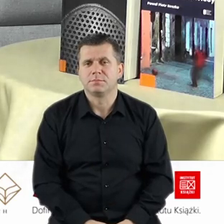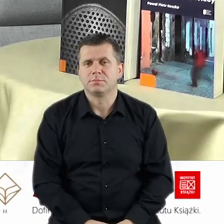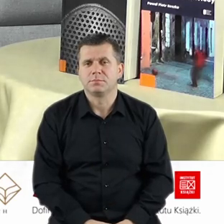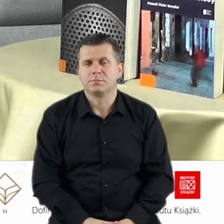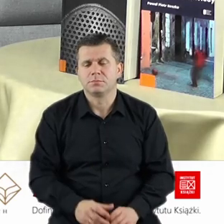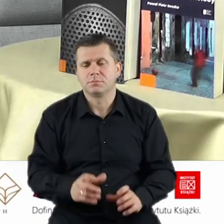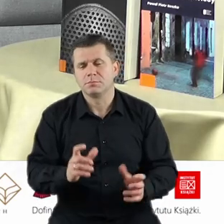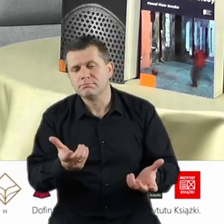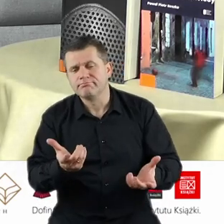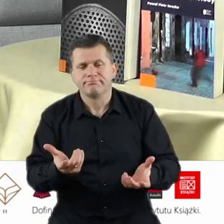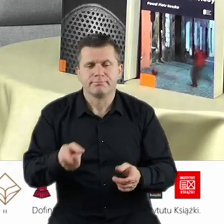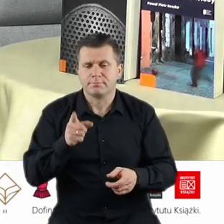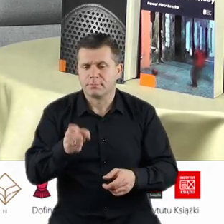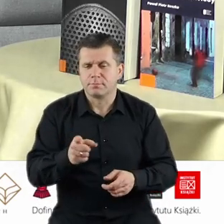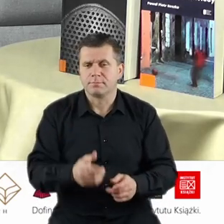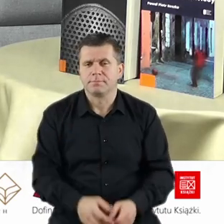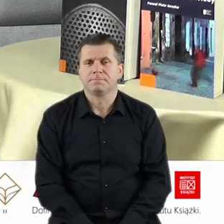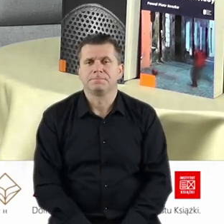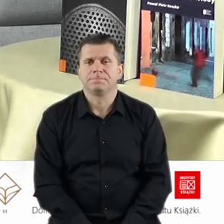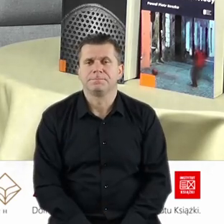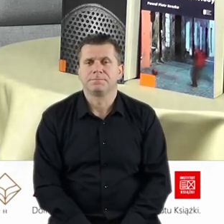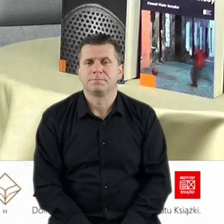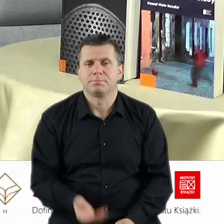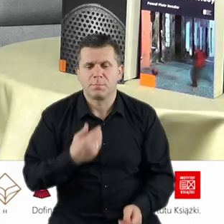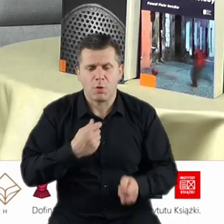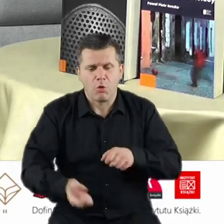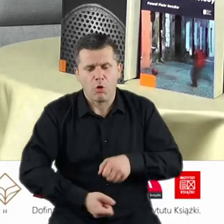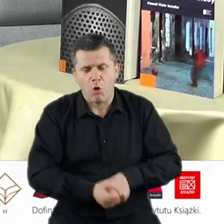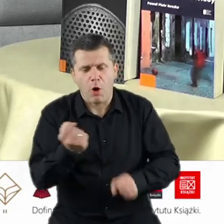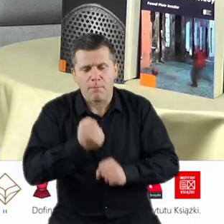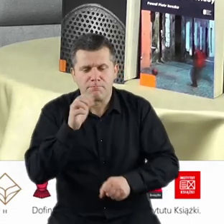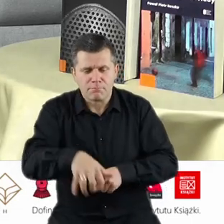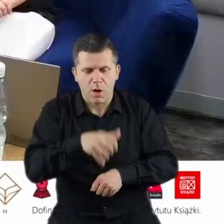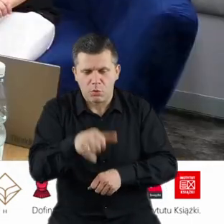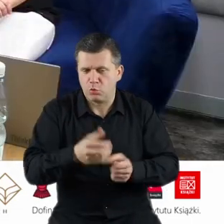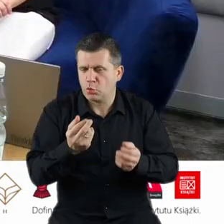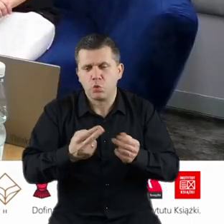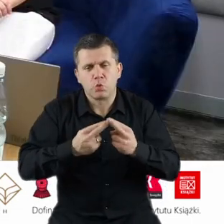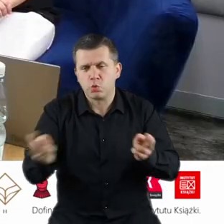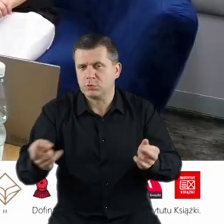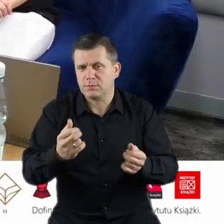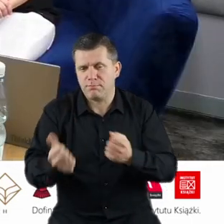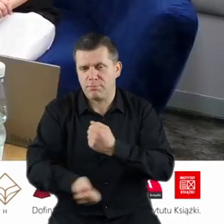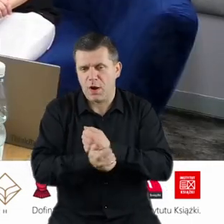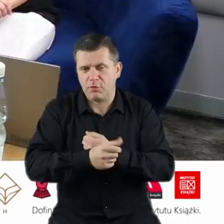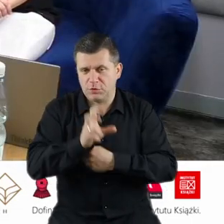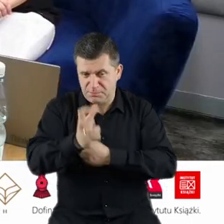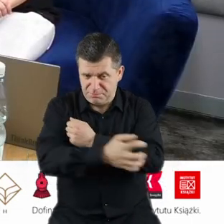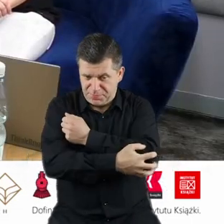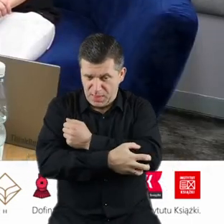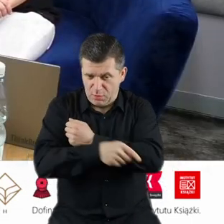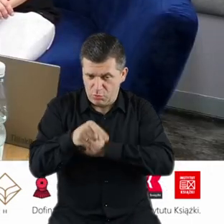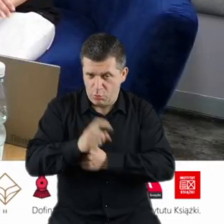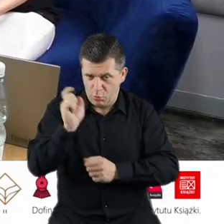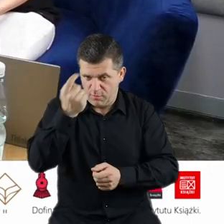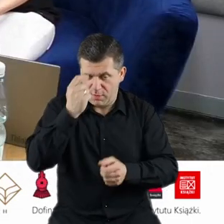nie przyniosły mi jakiegoś plonu reporterskiego. Kopano z różnych powodów. Czy bieda odgrywa decydującą